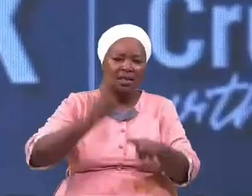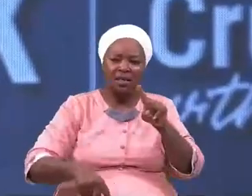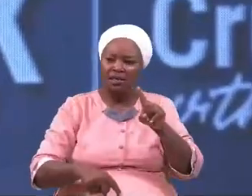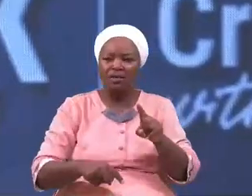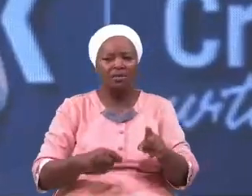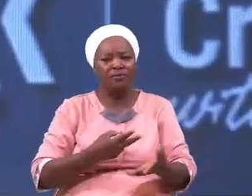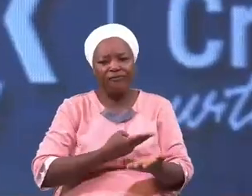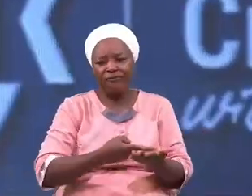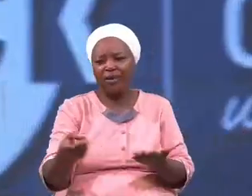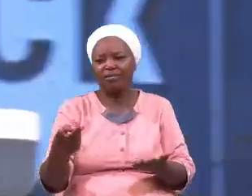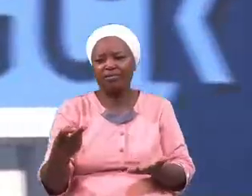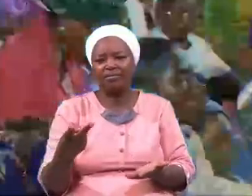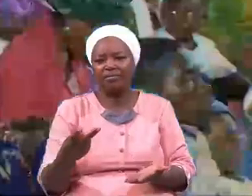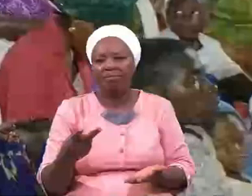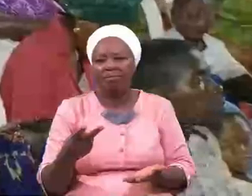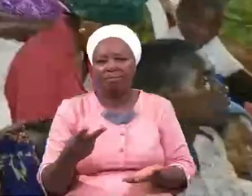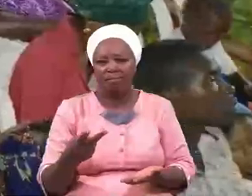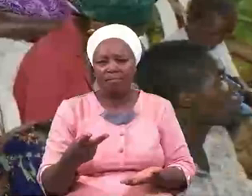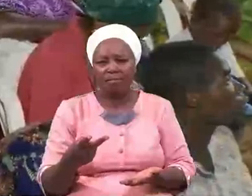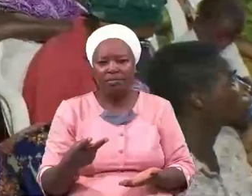Et ne peut pas faillir.